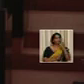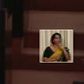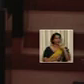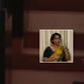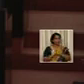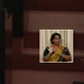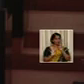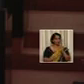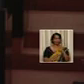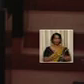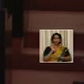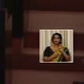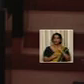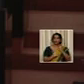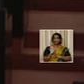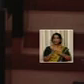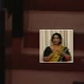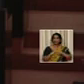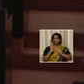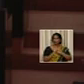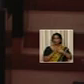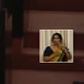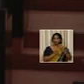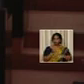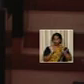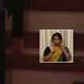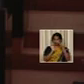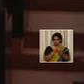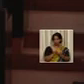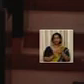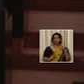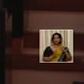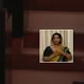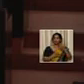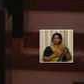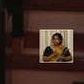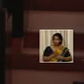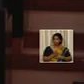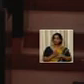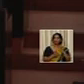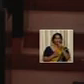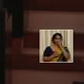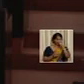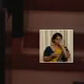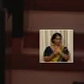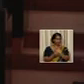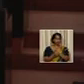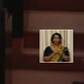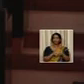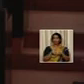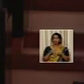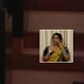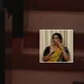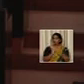2022 වර්ෂය සඳහා ධීවර අමාත්‍යාංශයේ වාර්ෂික කාර්යසාධන වාර්තාව මම ඉදිරිපත් කරමි. මෙම වාර්තාව හා ආහාර සුරක්ෂිත හා කෘෂිකර්ම